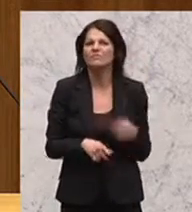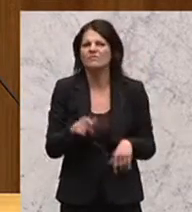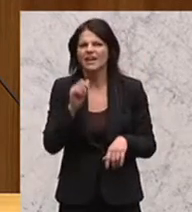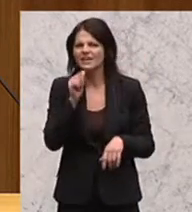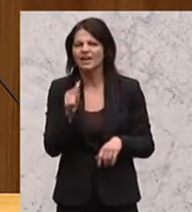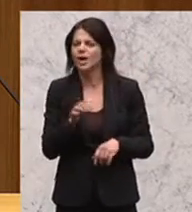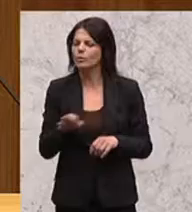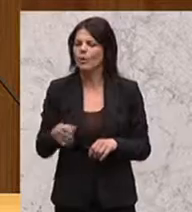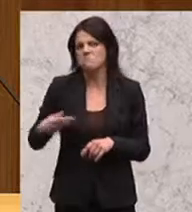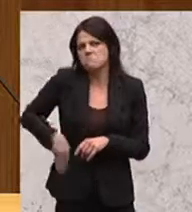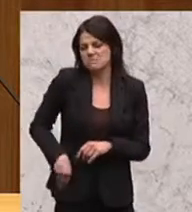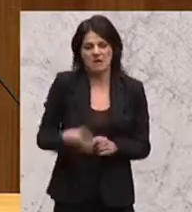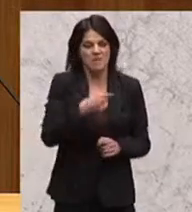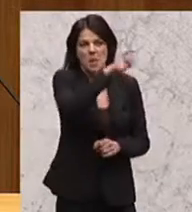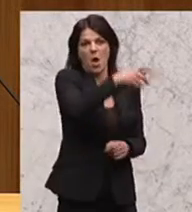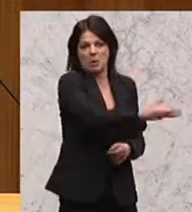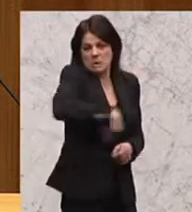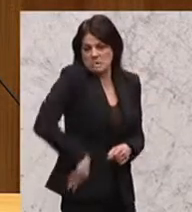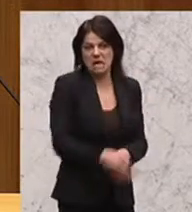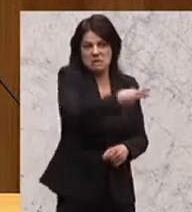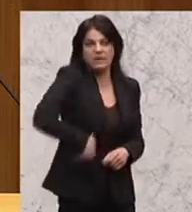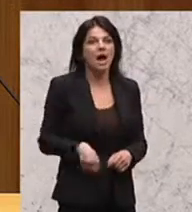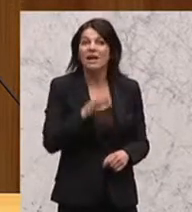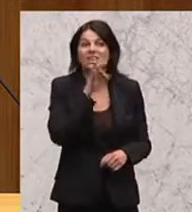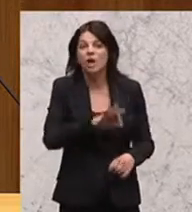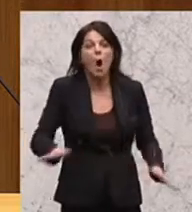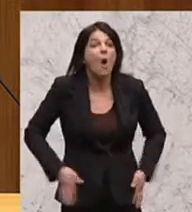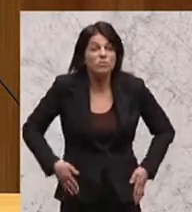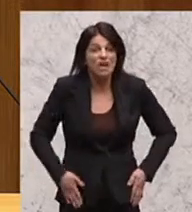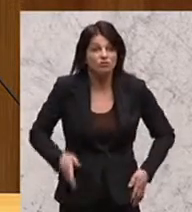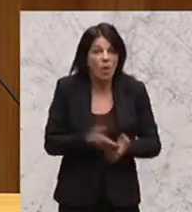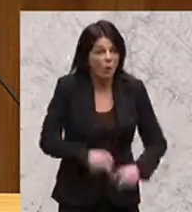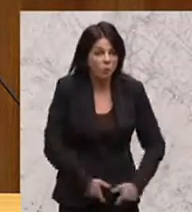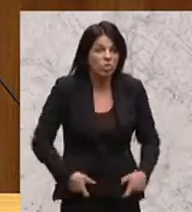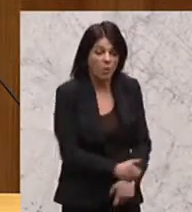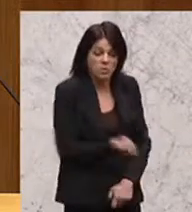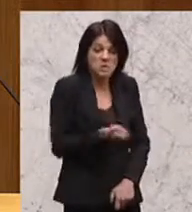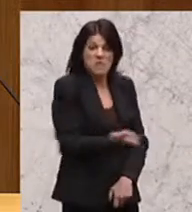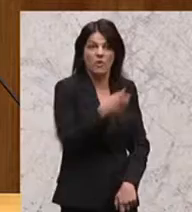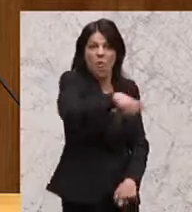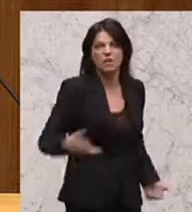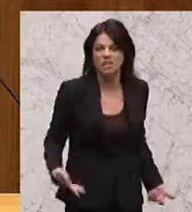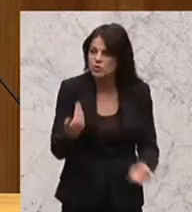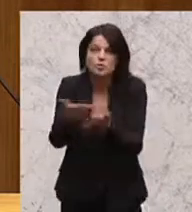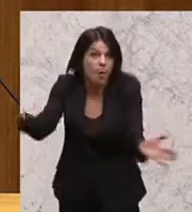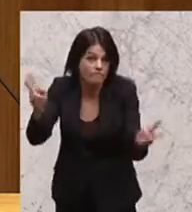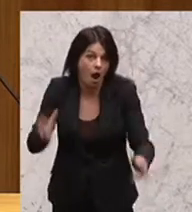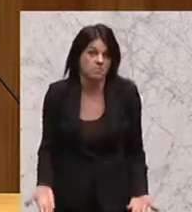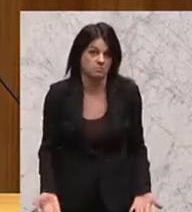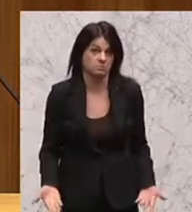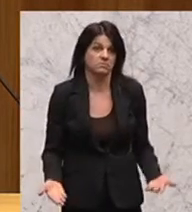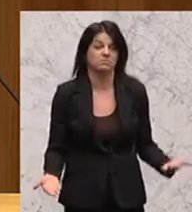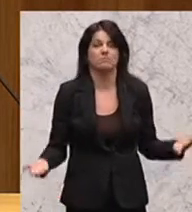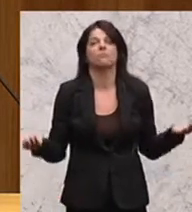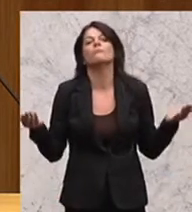die Hosentasche der Bürger, mittlerweile schon in die Unterhose der Bürger. So schaut es nämlich aus. So schaut es aus.